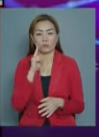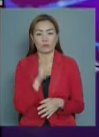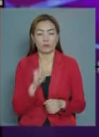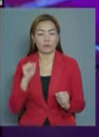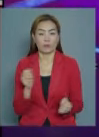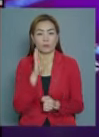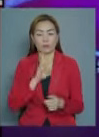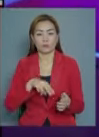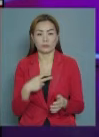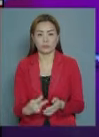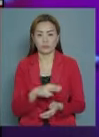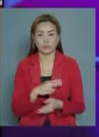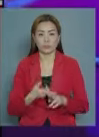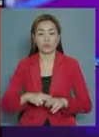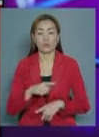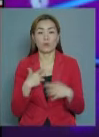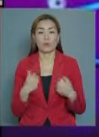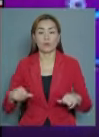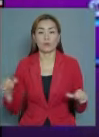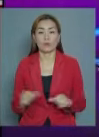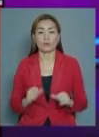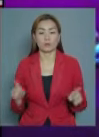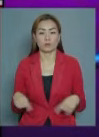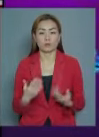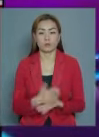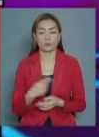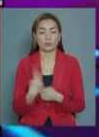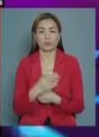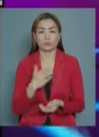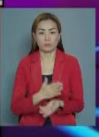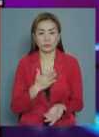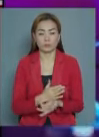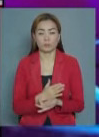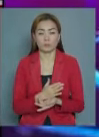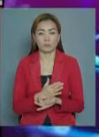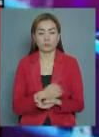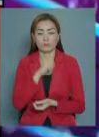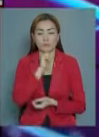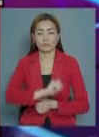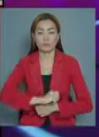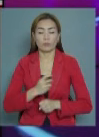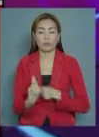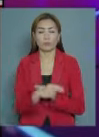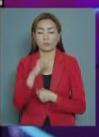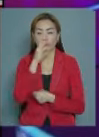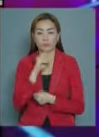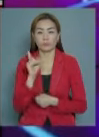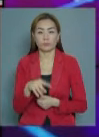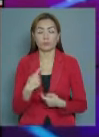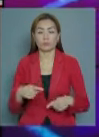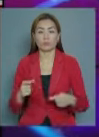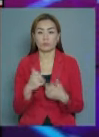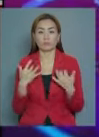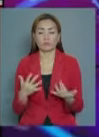мұздай суға түсу шарт емес. Біреулер денсаулықтарын шыңдап, судың емдік қасиетін ойықтарға сүңгі арқылы бойларына дартып жатқанда,